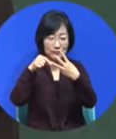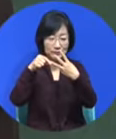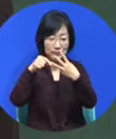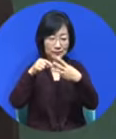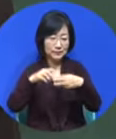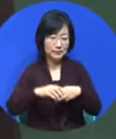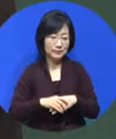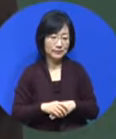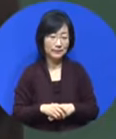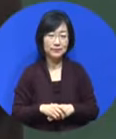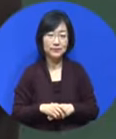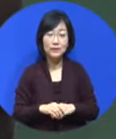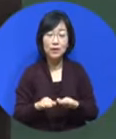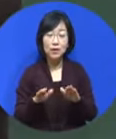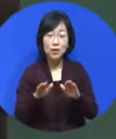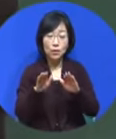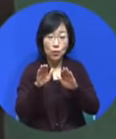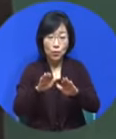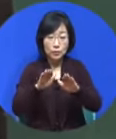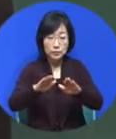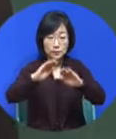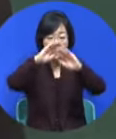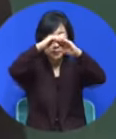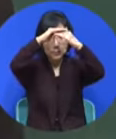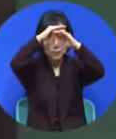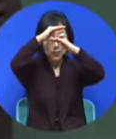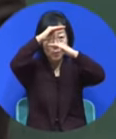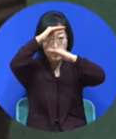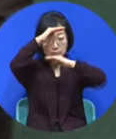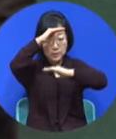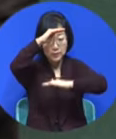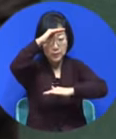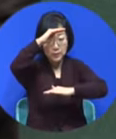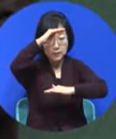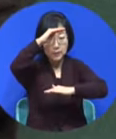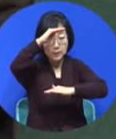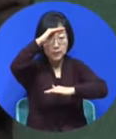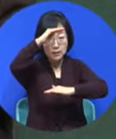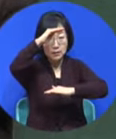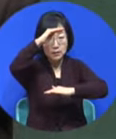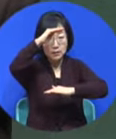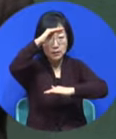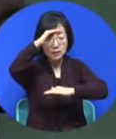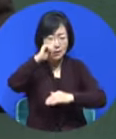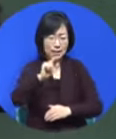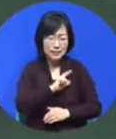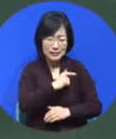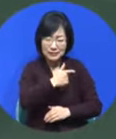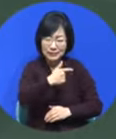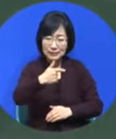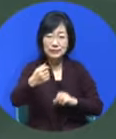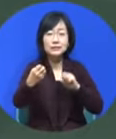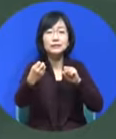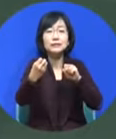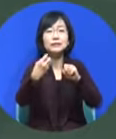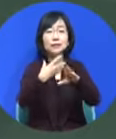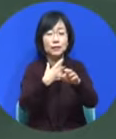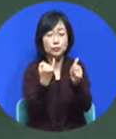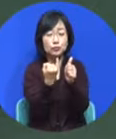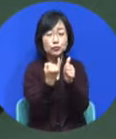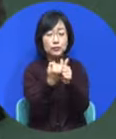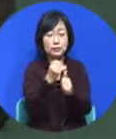됩니다 자 문 배경이 제일 응답받은 부부가 브리스